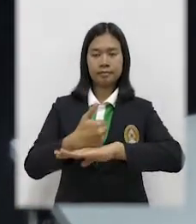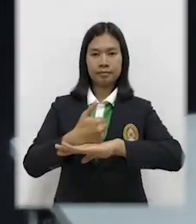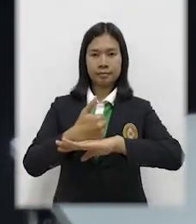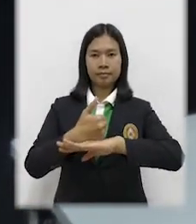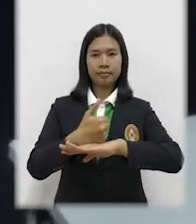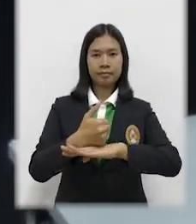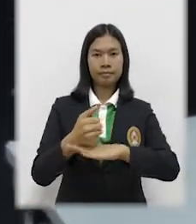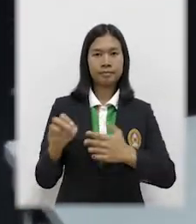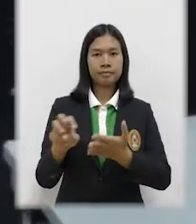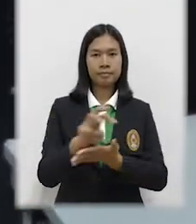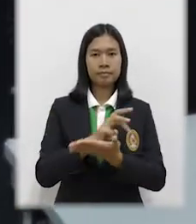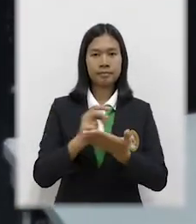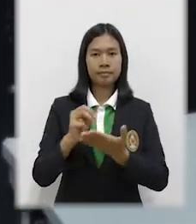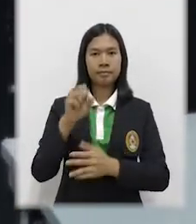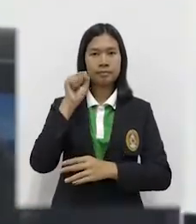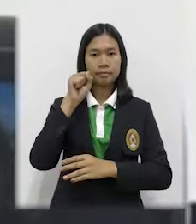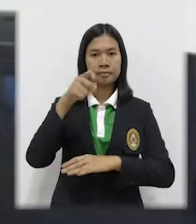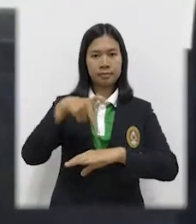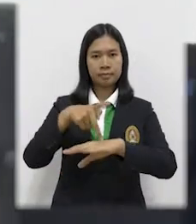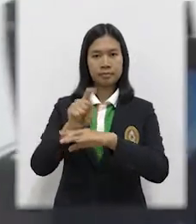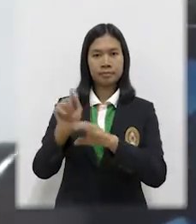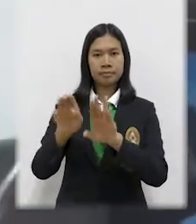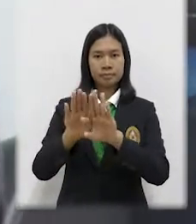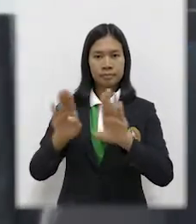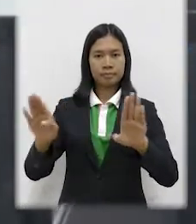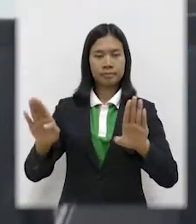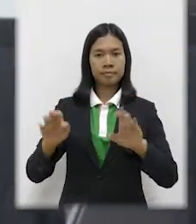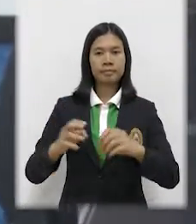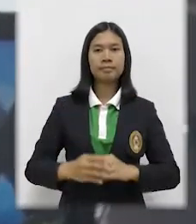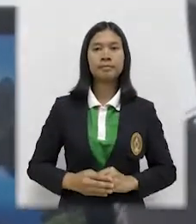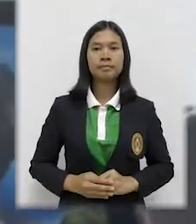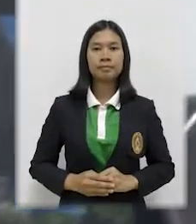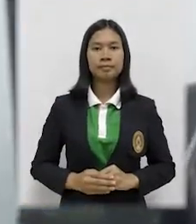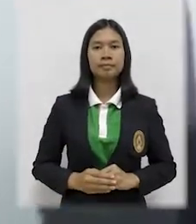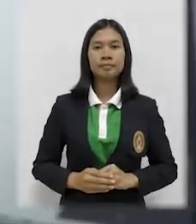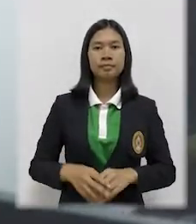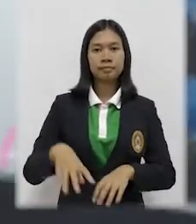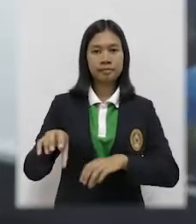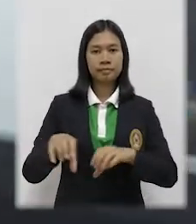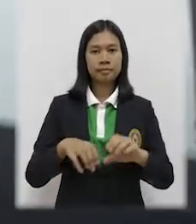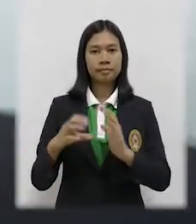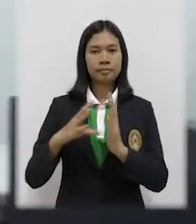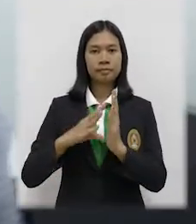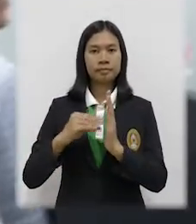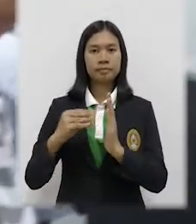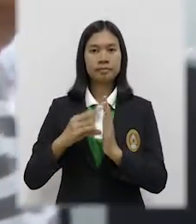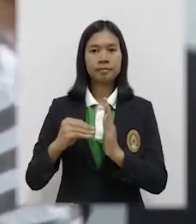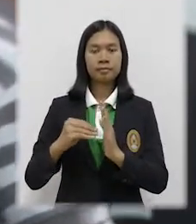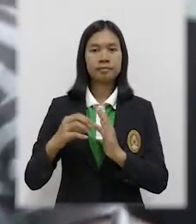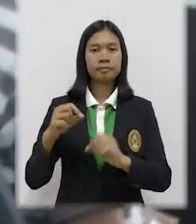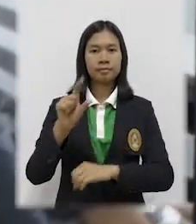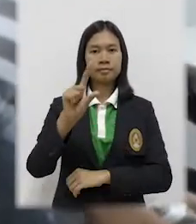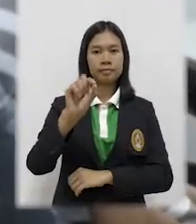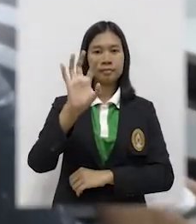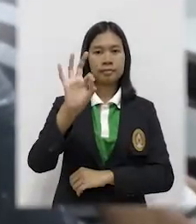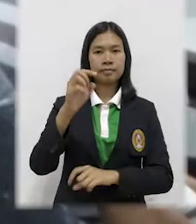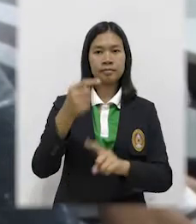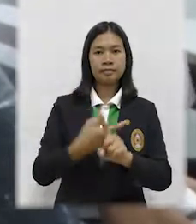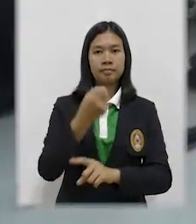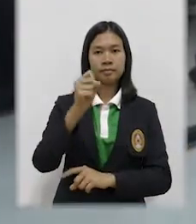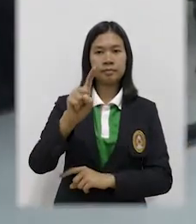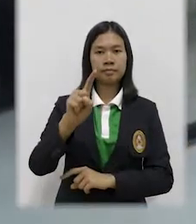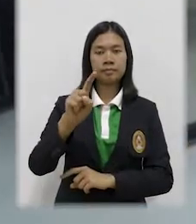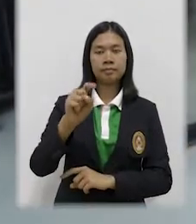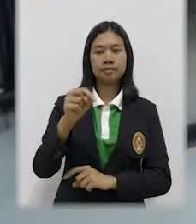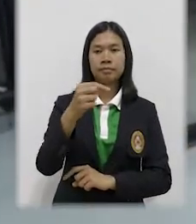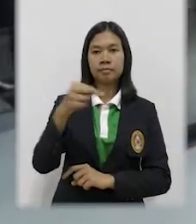ราจารย์ปรีชาธรรมวินทร์อธิการบดีเป็นประธานกล่าวเปิดการอบรมซึ่งจัดการอบรมในระหว่างวันที่29